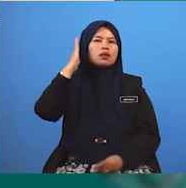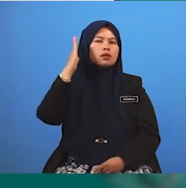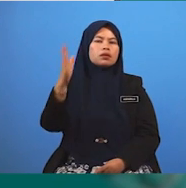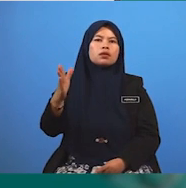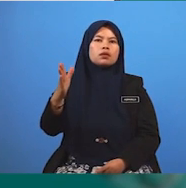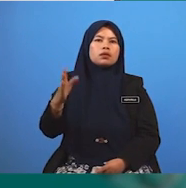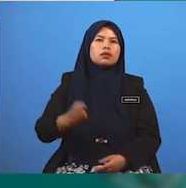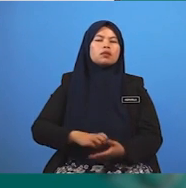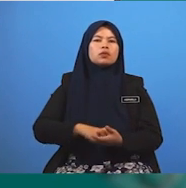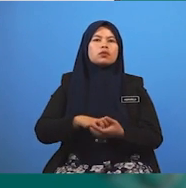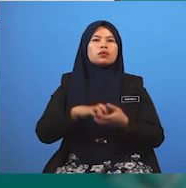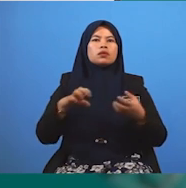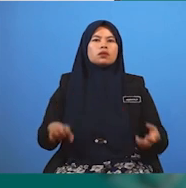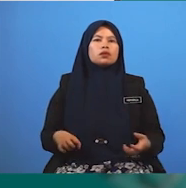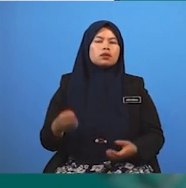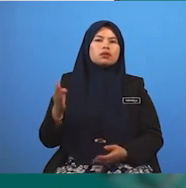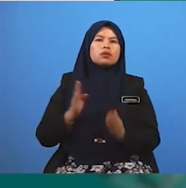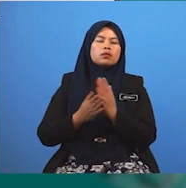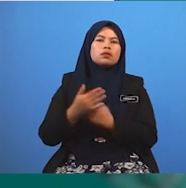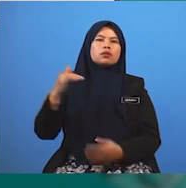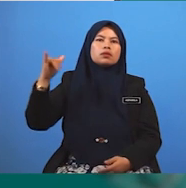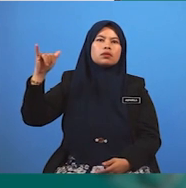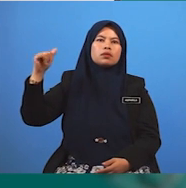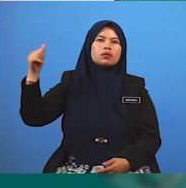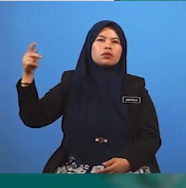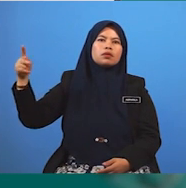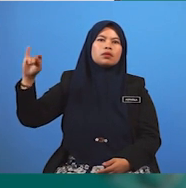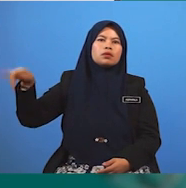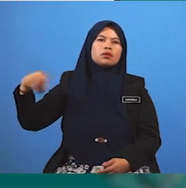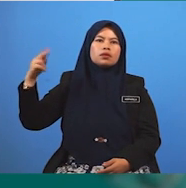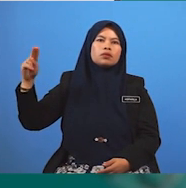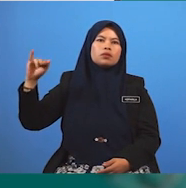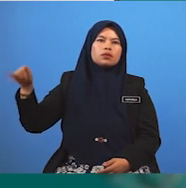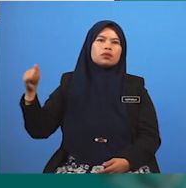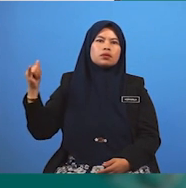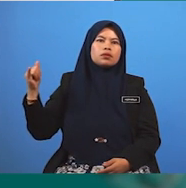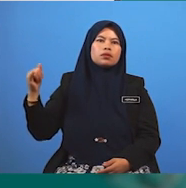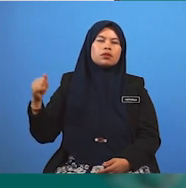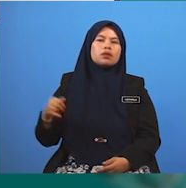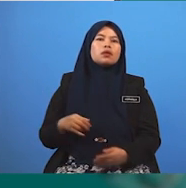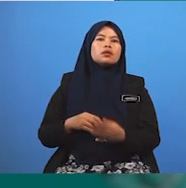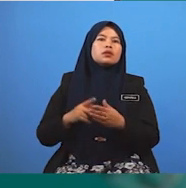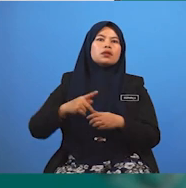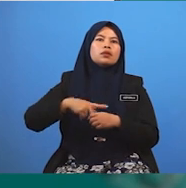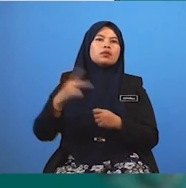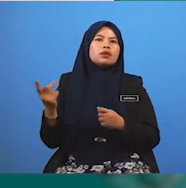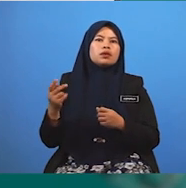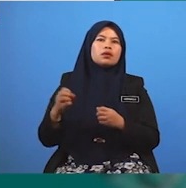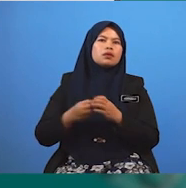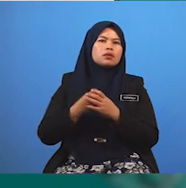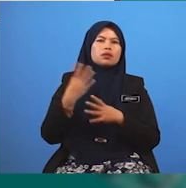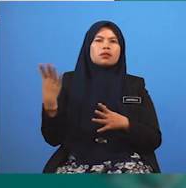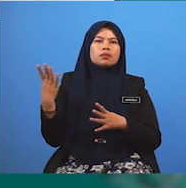Ma'juj. Yang ketiga, keluar asap atau kabus yang tebal. Dan yang keempat,